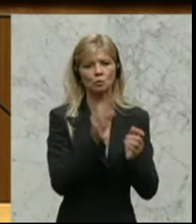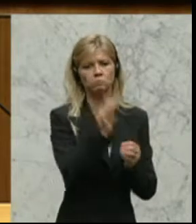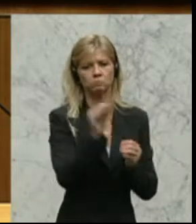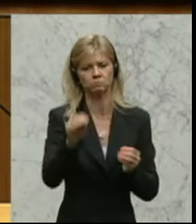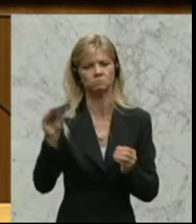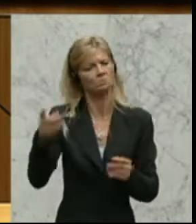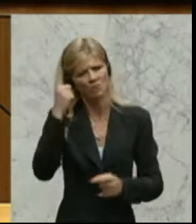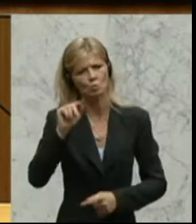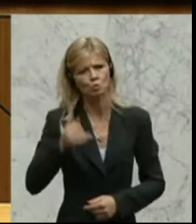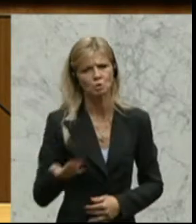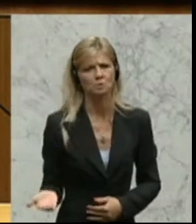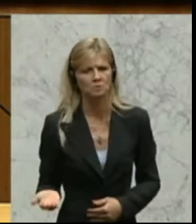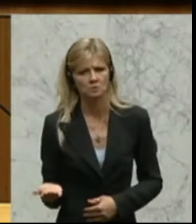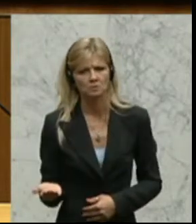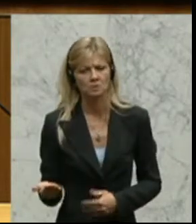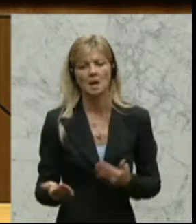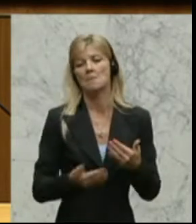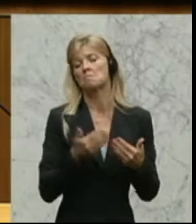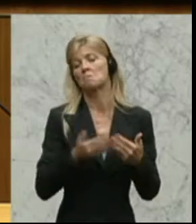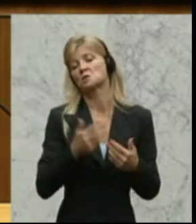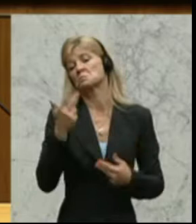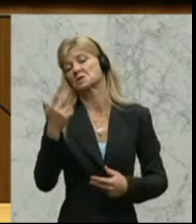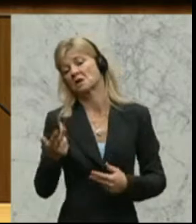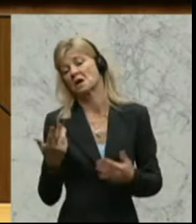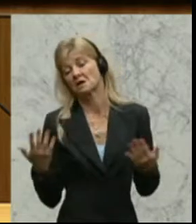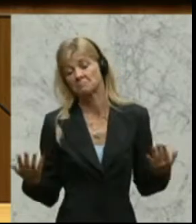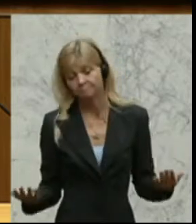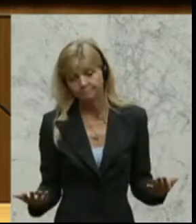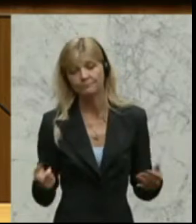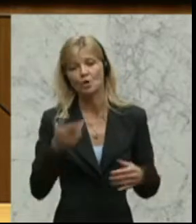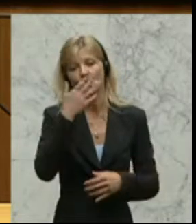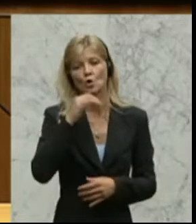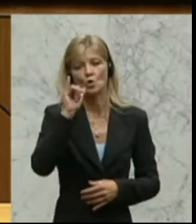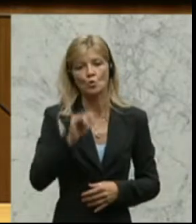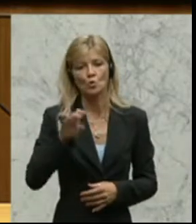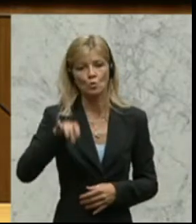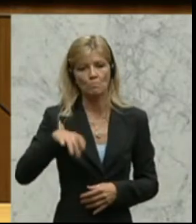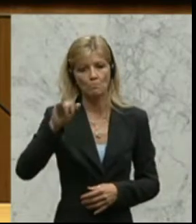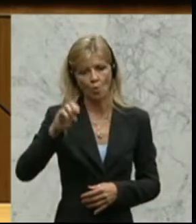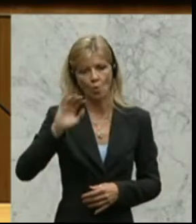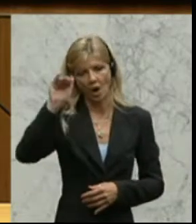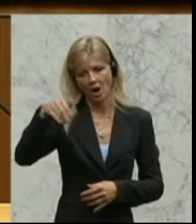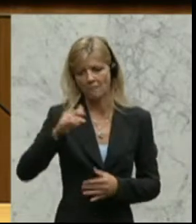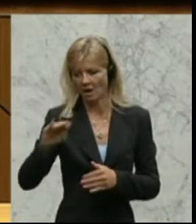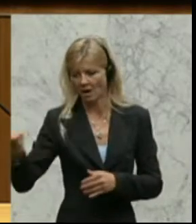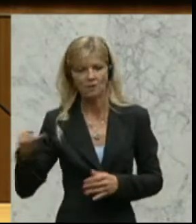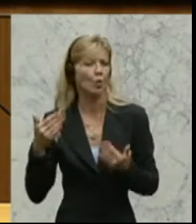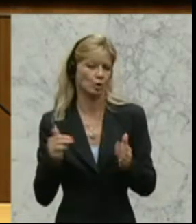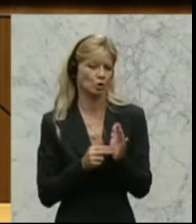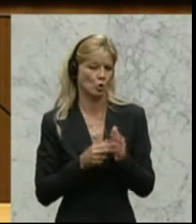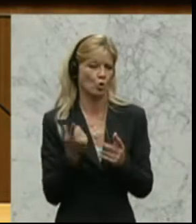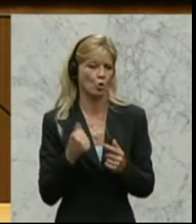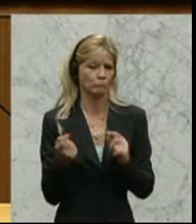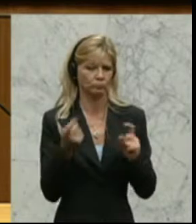Ja, Beispiel 3, Hypoalpe Adria, da werden wir auch heute noch drüber reden. Aber da ist natürlich auch wahnsinnig viel Geld schon versenkt worden.